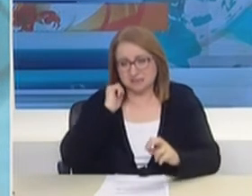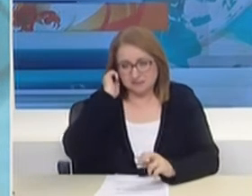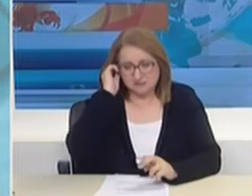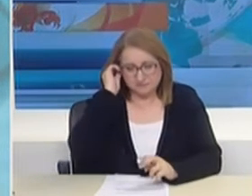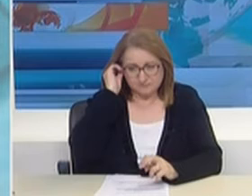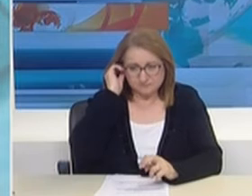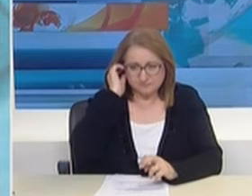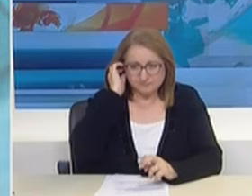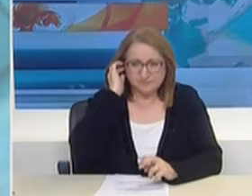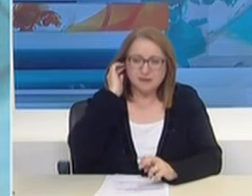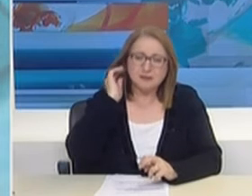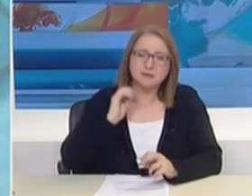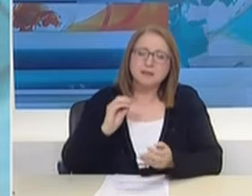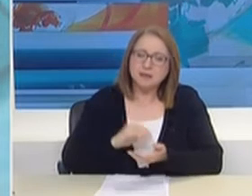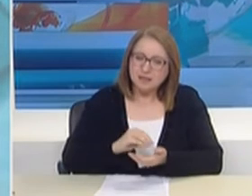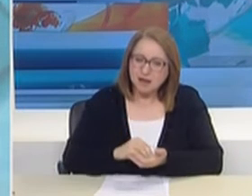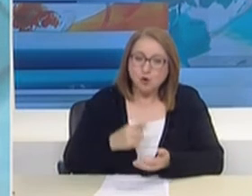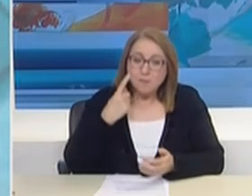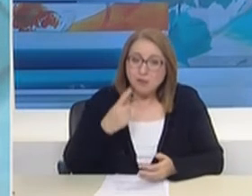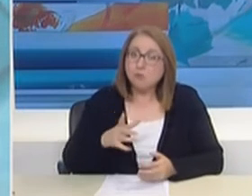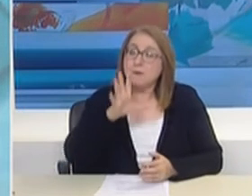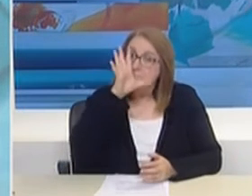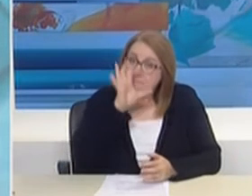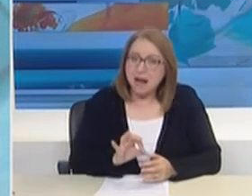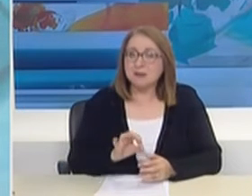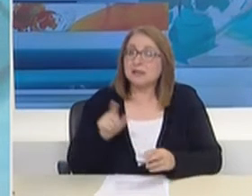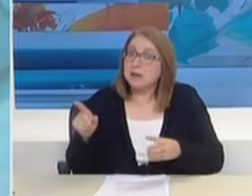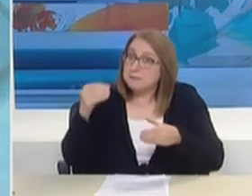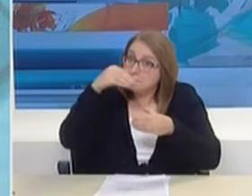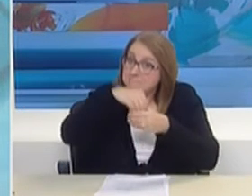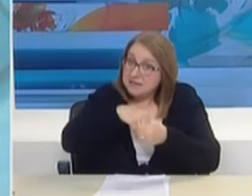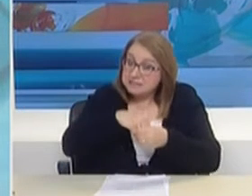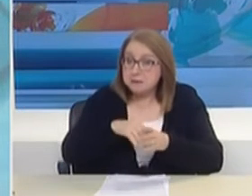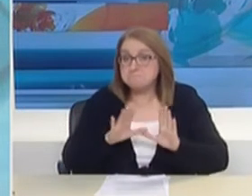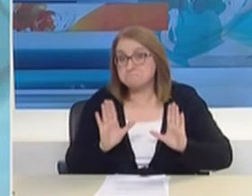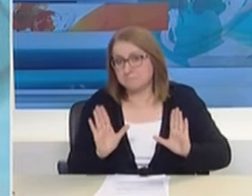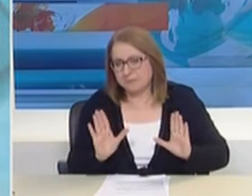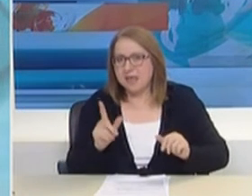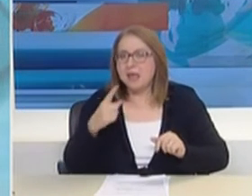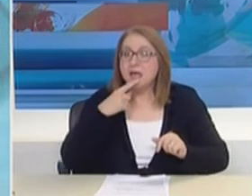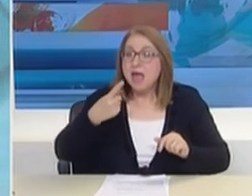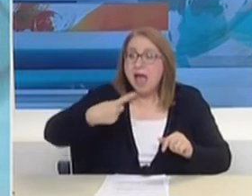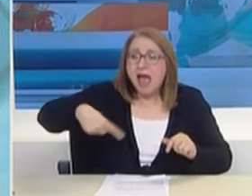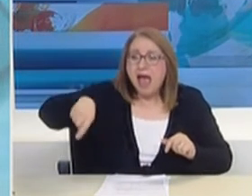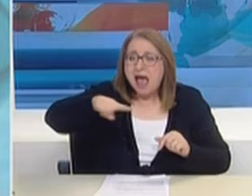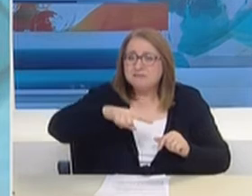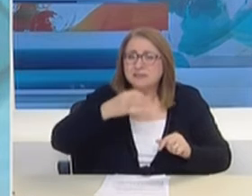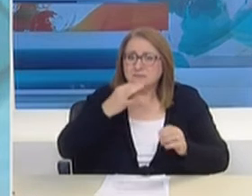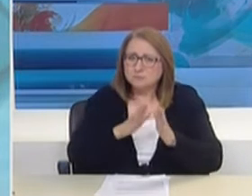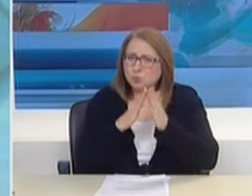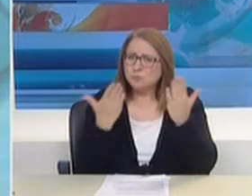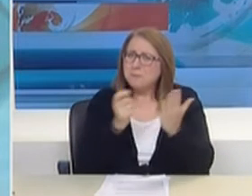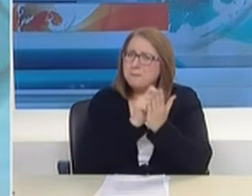ναι. Και να βρω ότι όντως υπάρχει κορονοϊός. Οι ίδιοι συγγραφείς, στη συζήτηση,